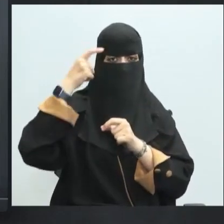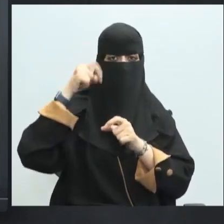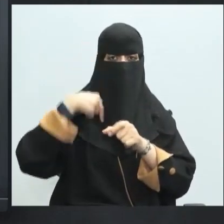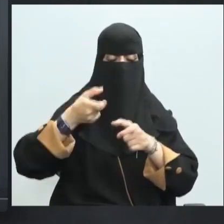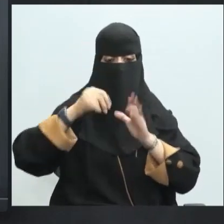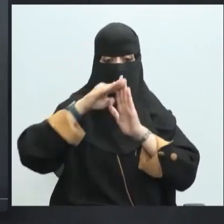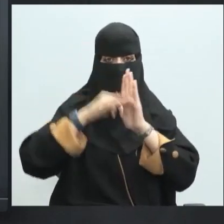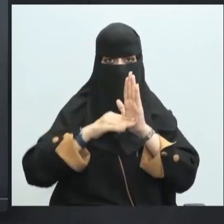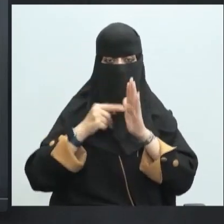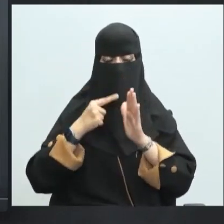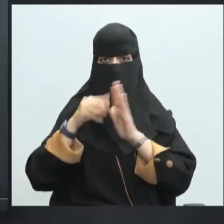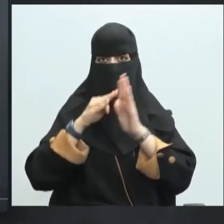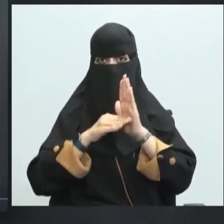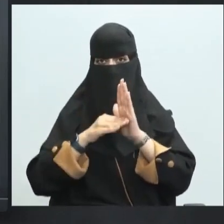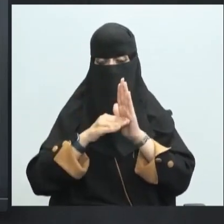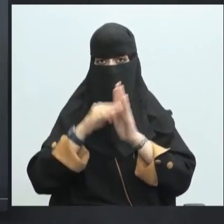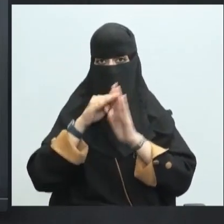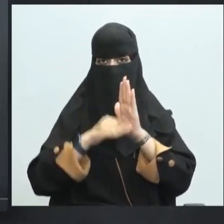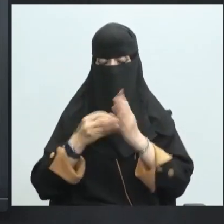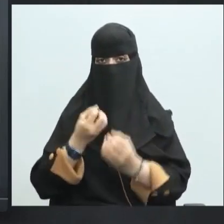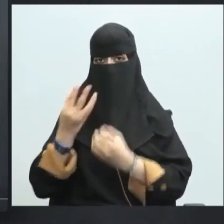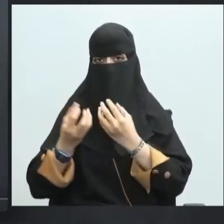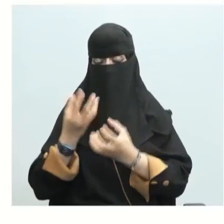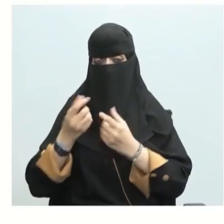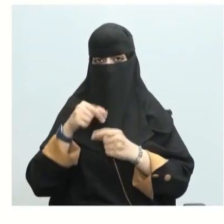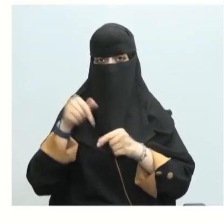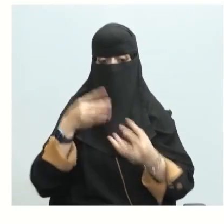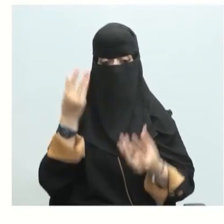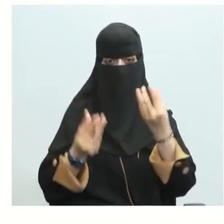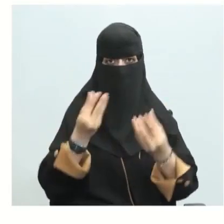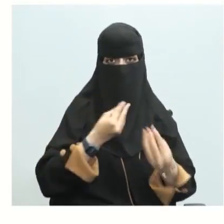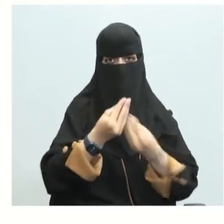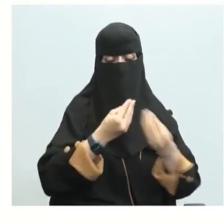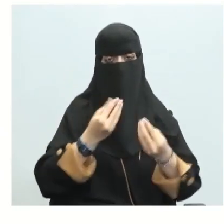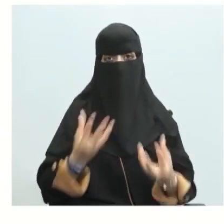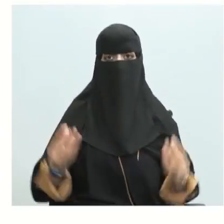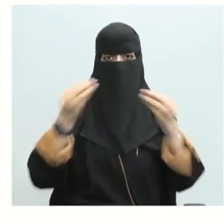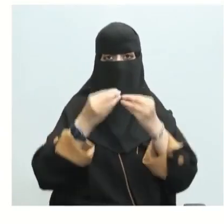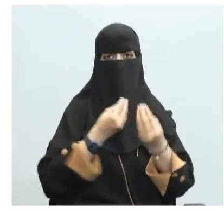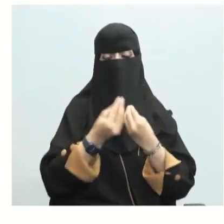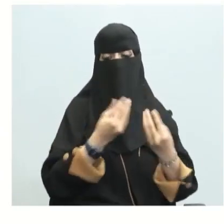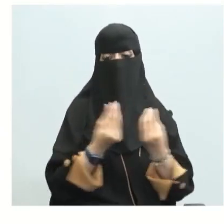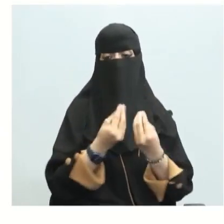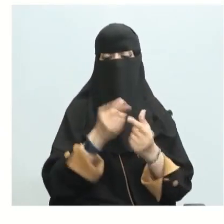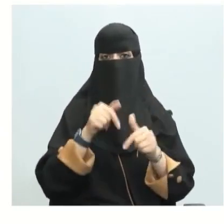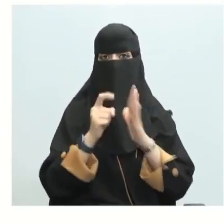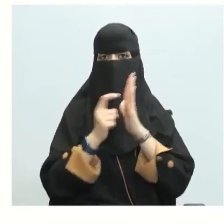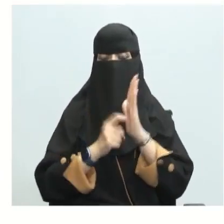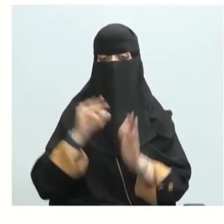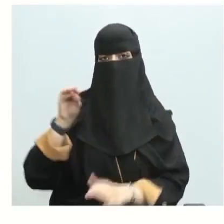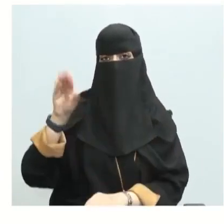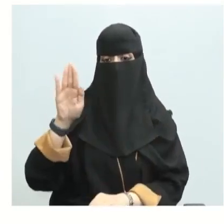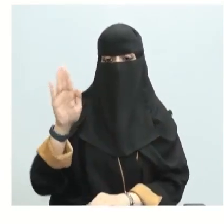المحتوى الحراري للتفاعل او لاطراف التفاعل ثم ساقوم بجمعها للتفاعل الكلي فما هو قانون